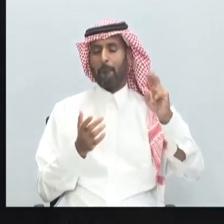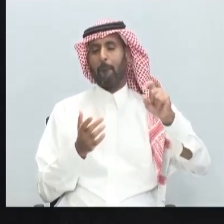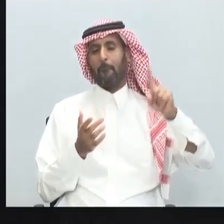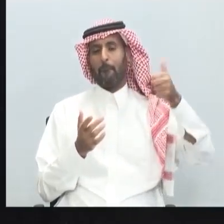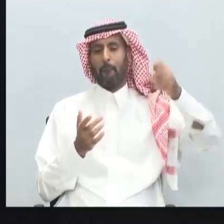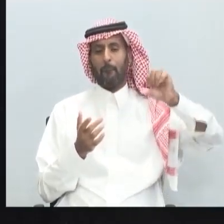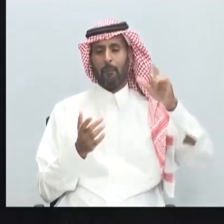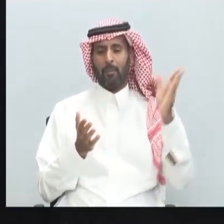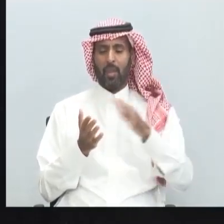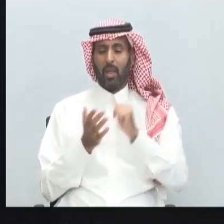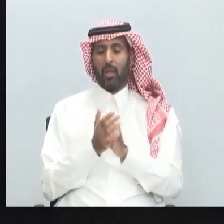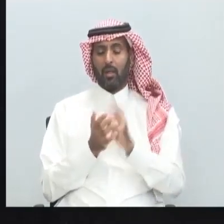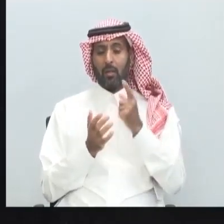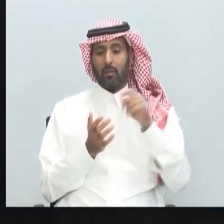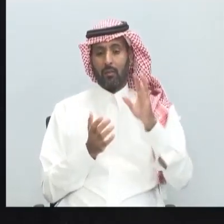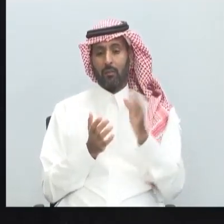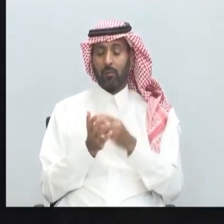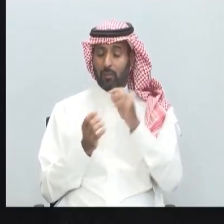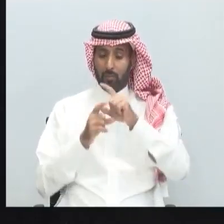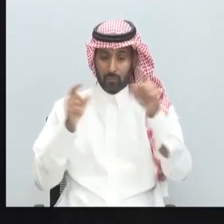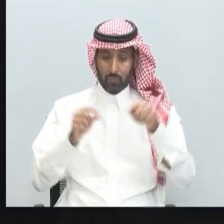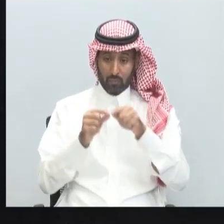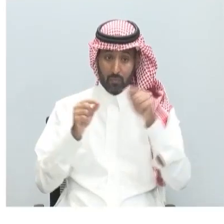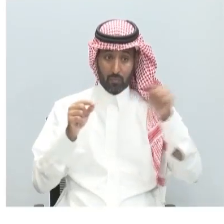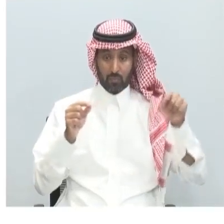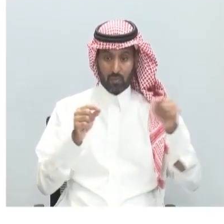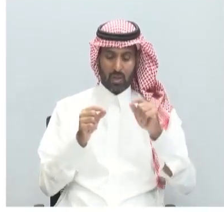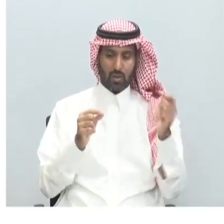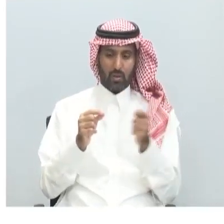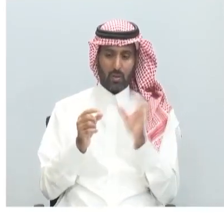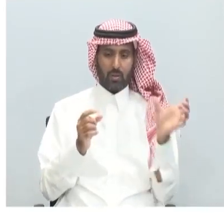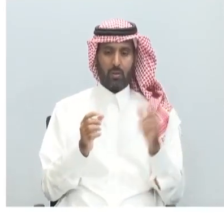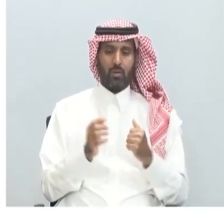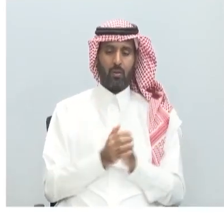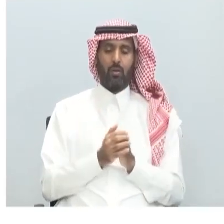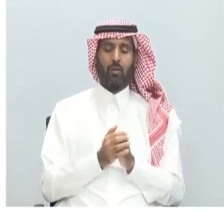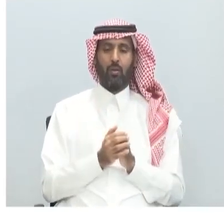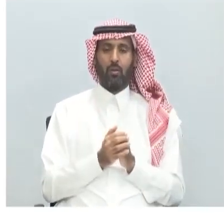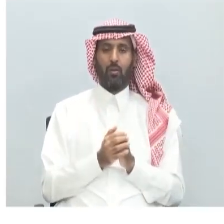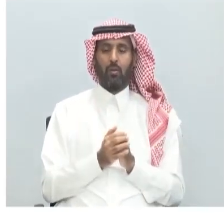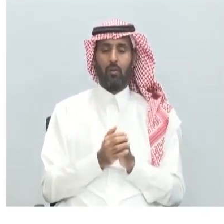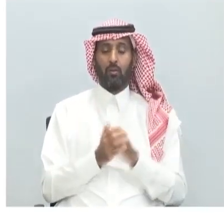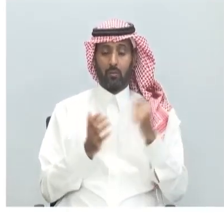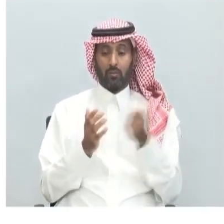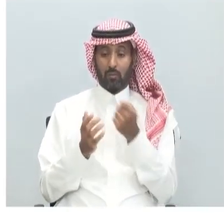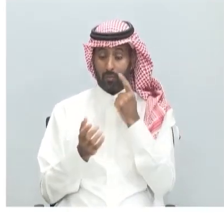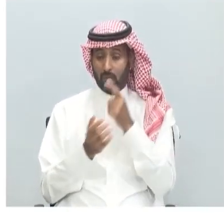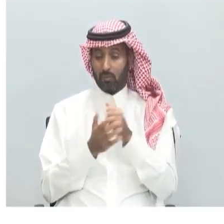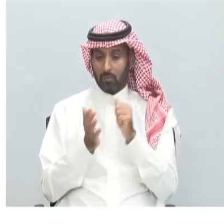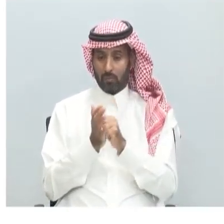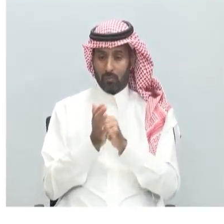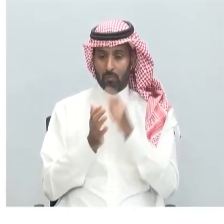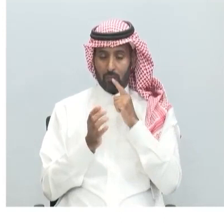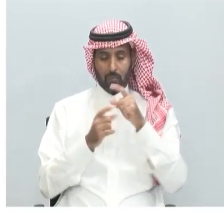هوند رسم المربعات والترميز الالكتروني اكتب التوزيع الالكتروني في النشاط المنزلي